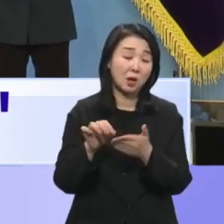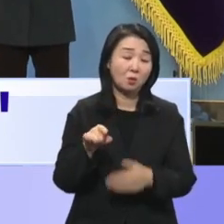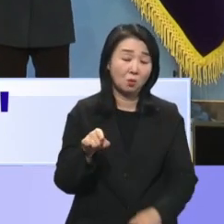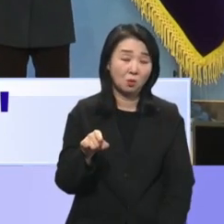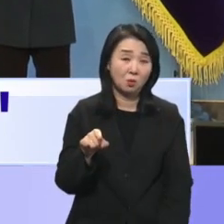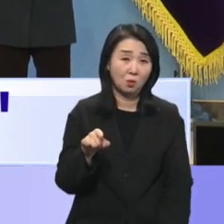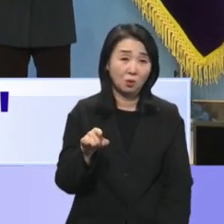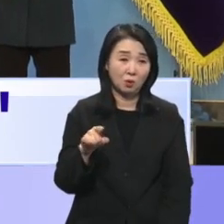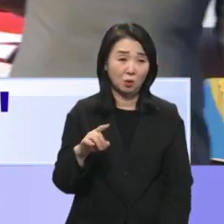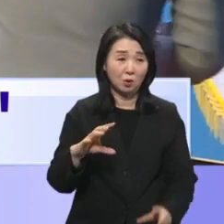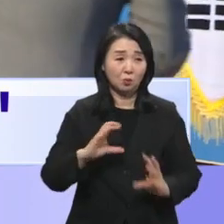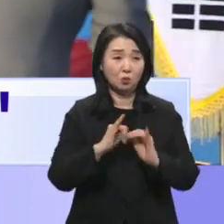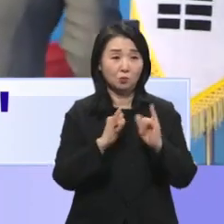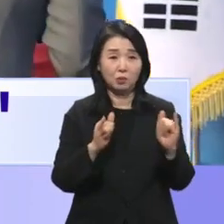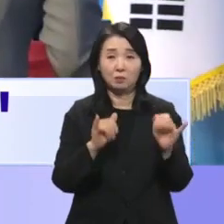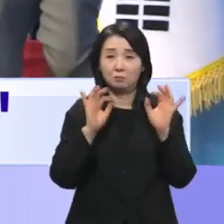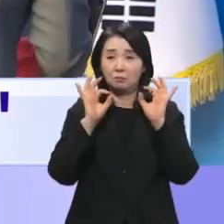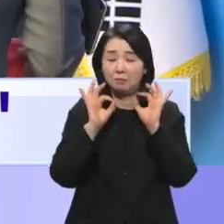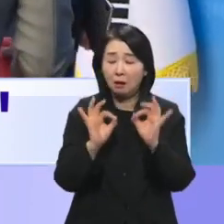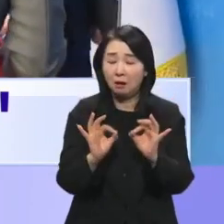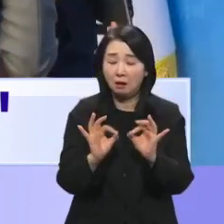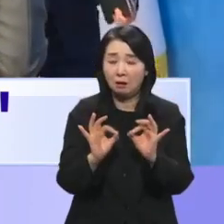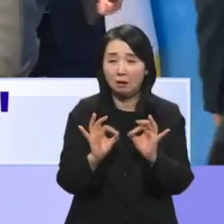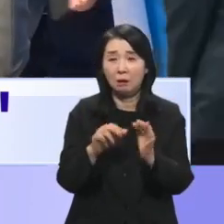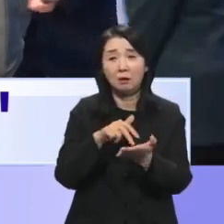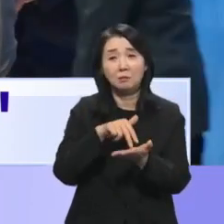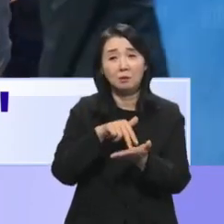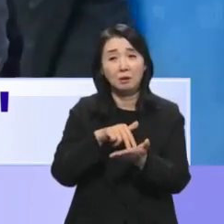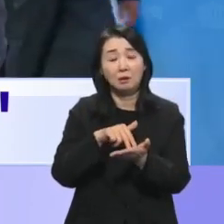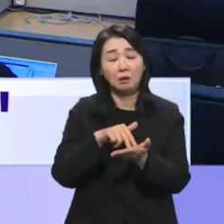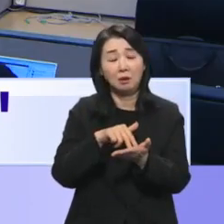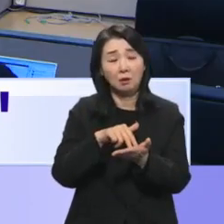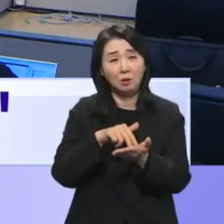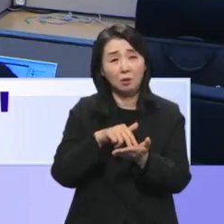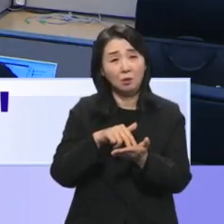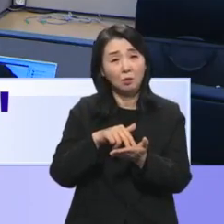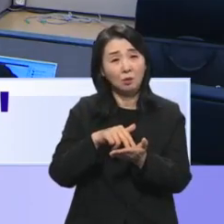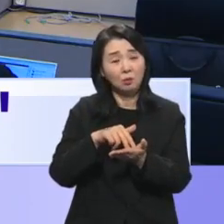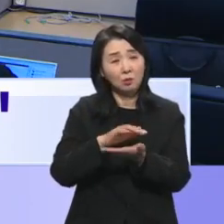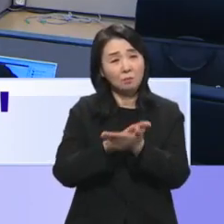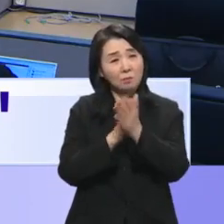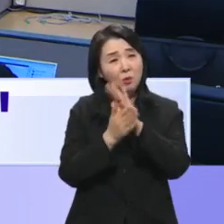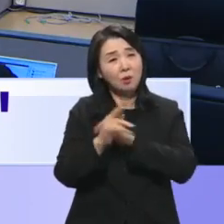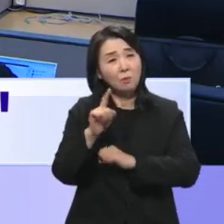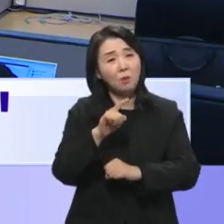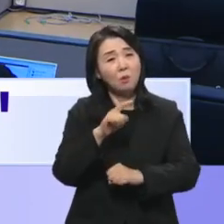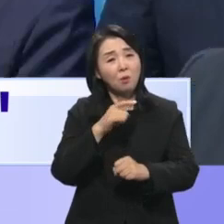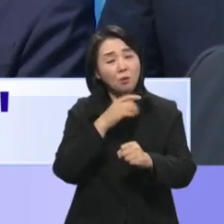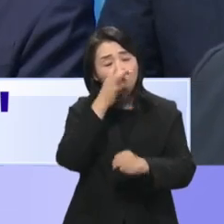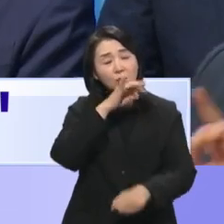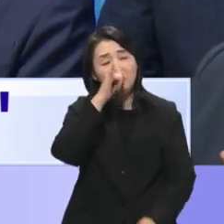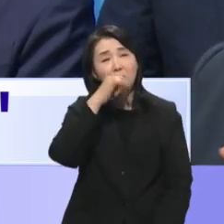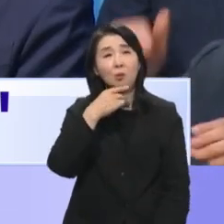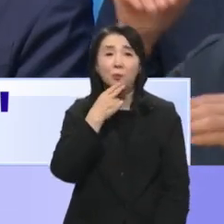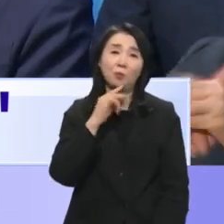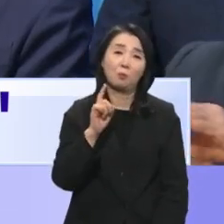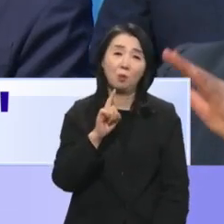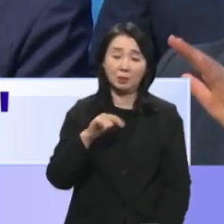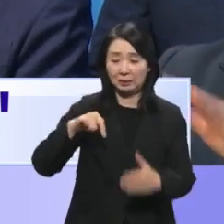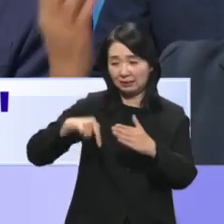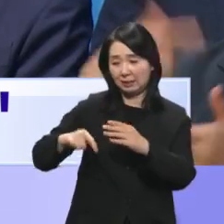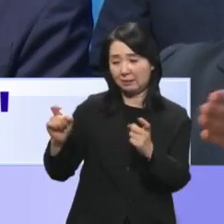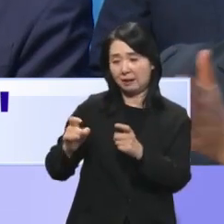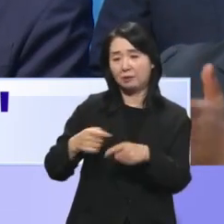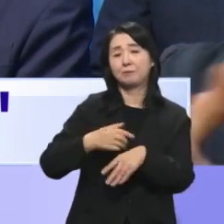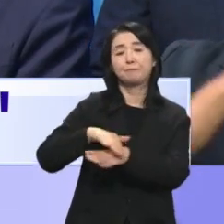내용들이 국민들 앞에 비춰지는 것이 지금 우리의 변화에 어떤 도움이 될까 싶어서 이런 내적 갈등이 보여지는 것들은 다 뒤로 좀 물리고 진짜 겸허하게